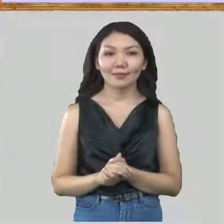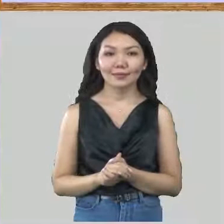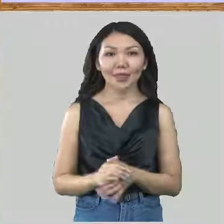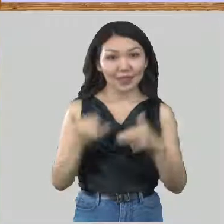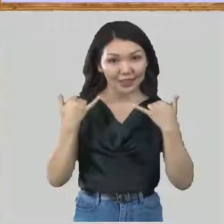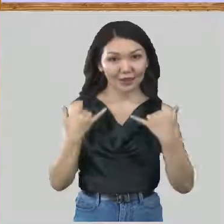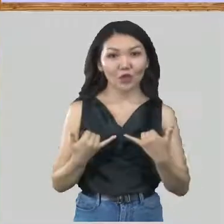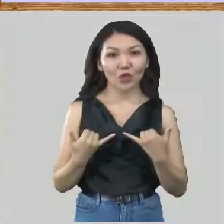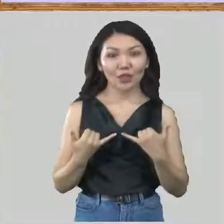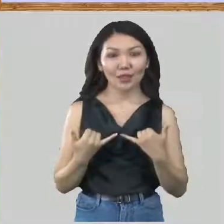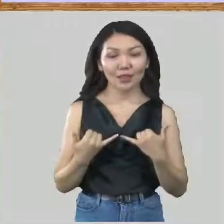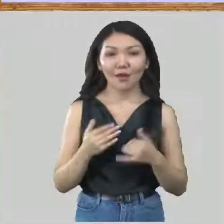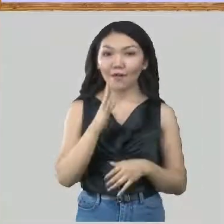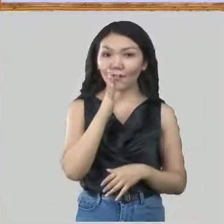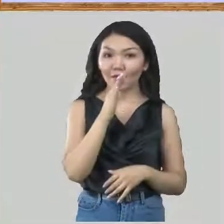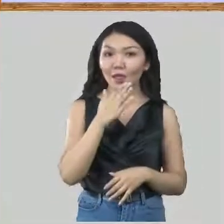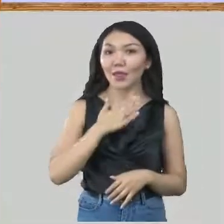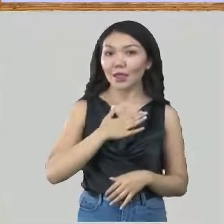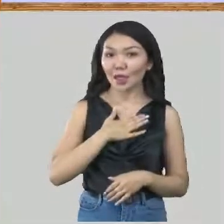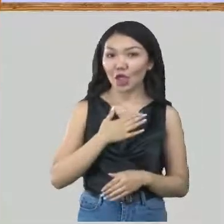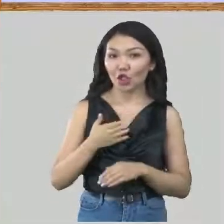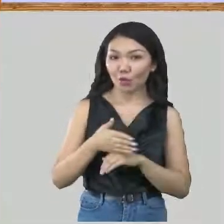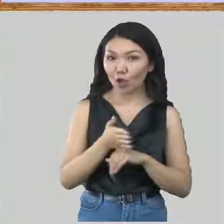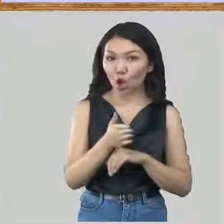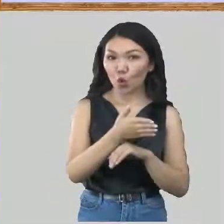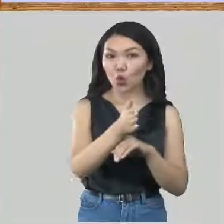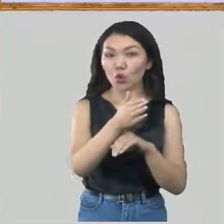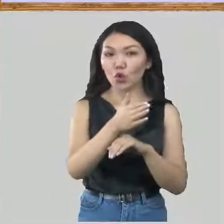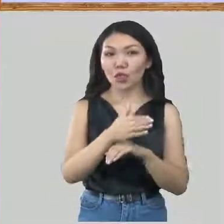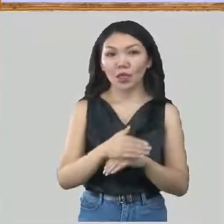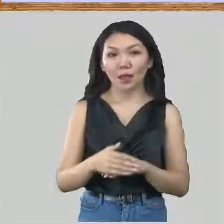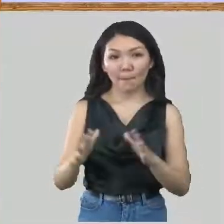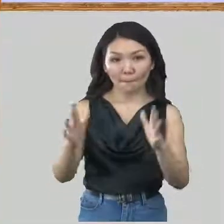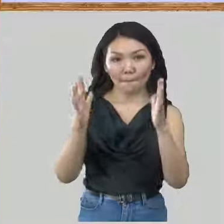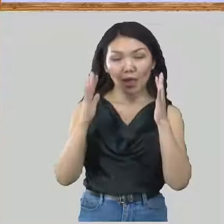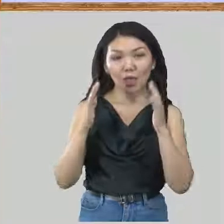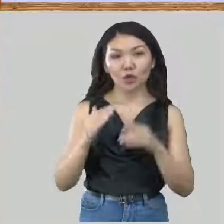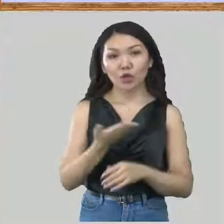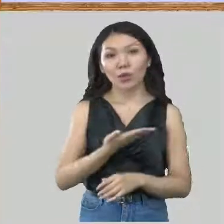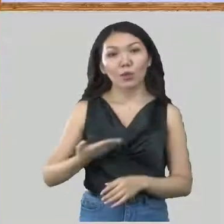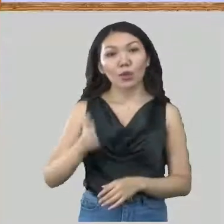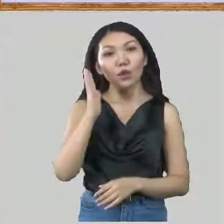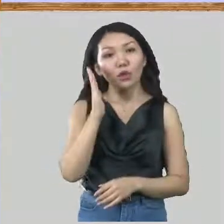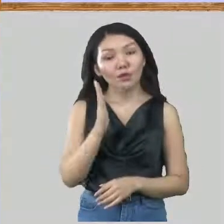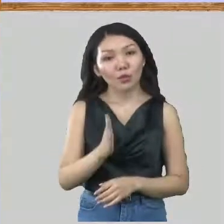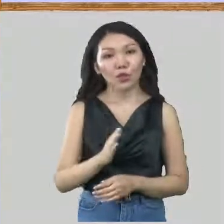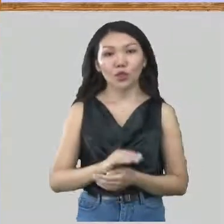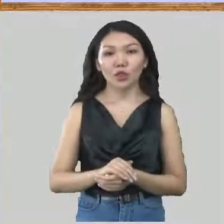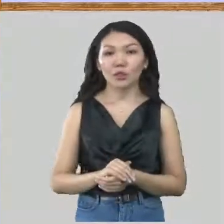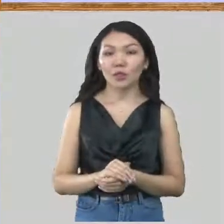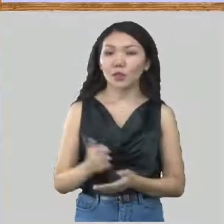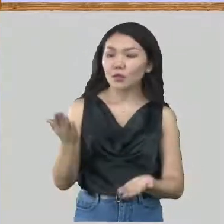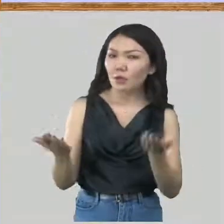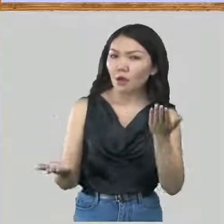научились. Сегодня, во время нашей прогулки по лесу, мы с вами будем сравнивать